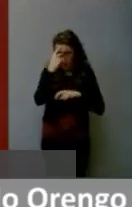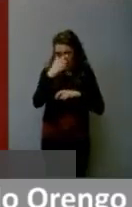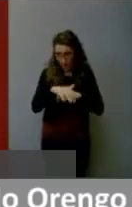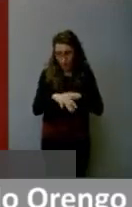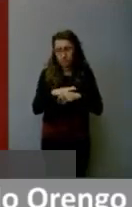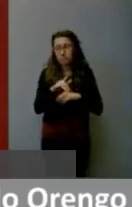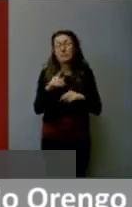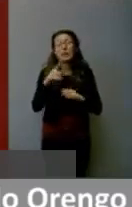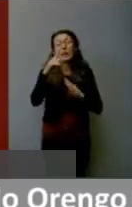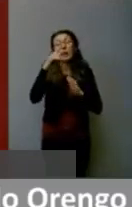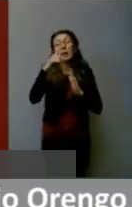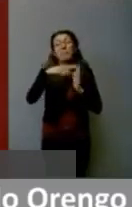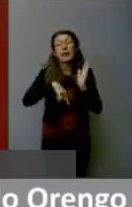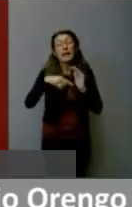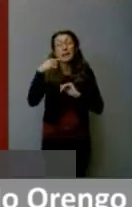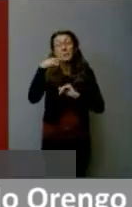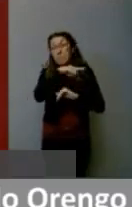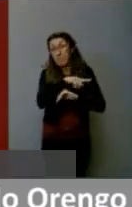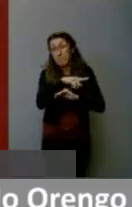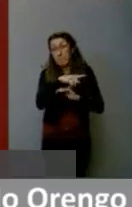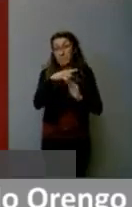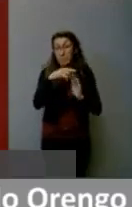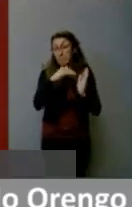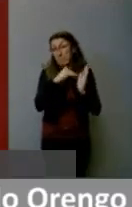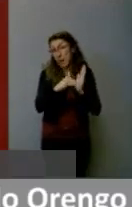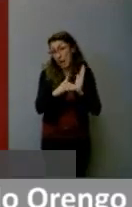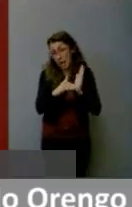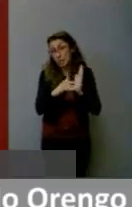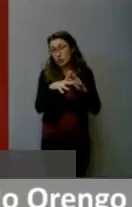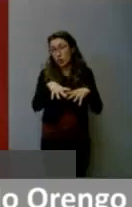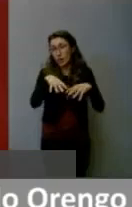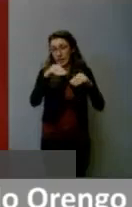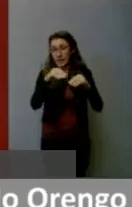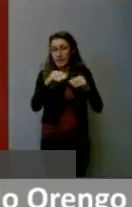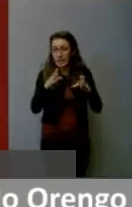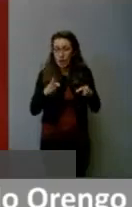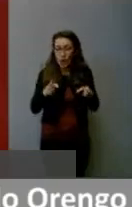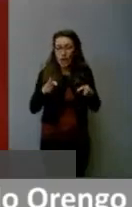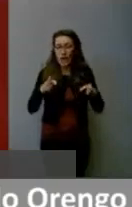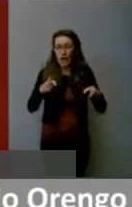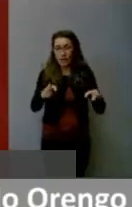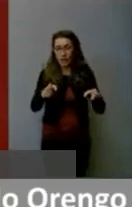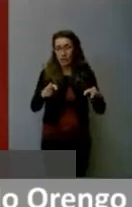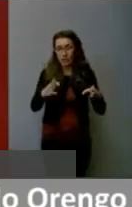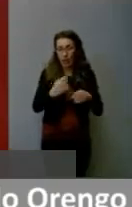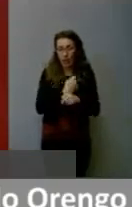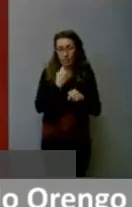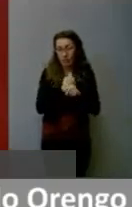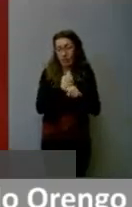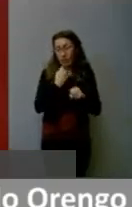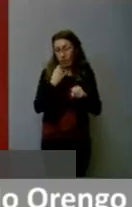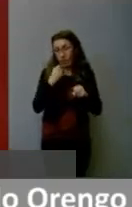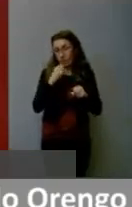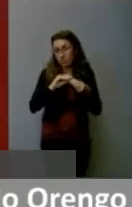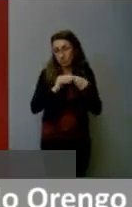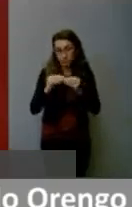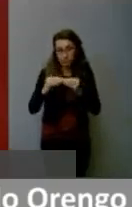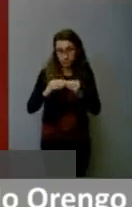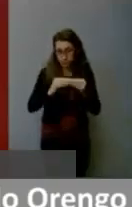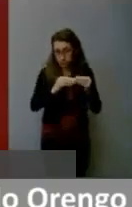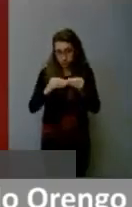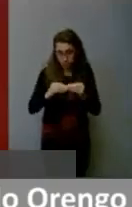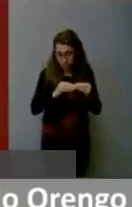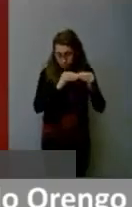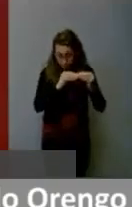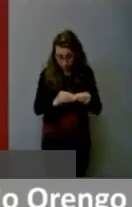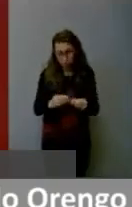saranno avviati i lavori di riordino della carreggiata. Questa è la tempistica, naturalmente la